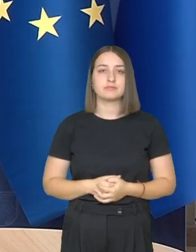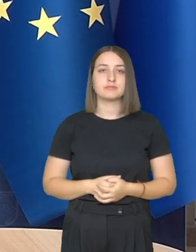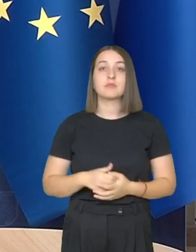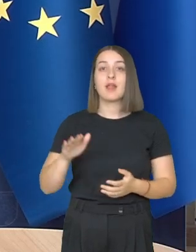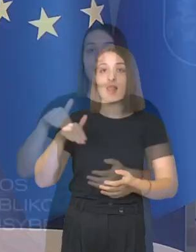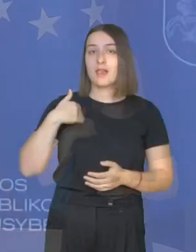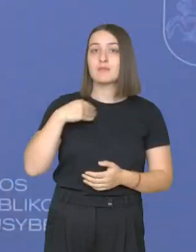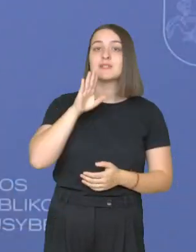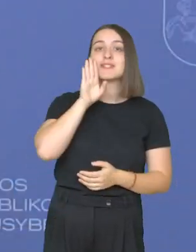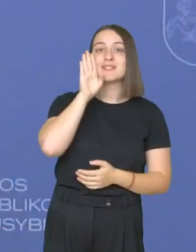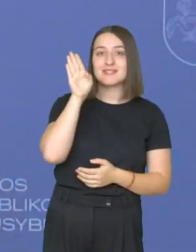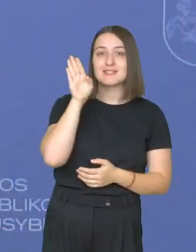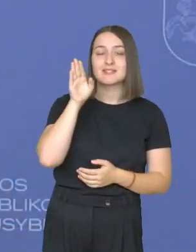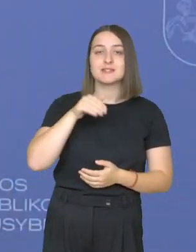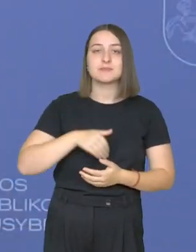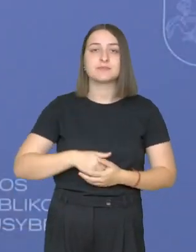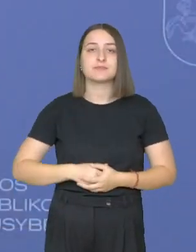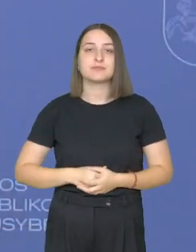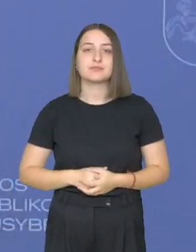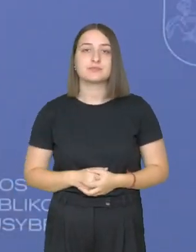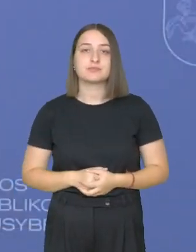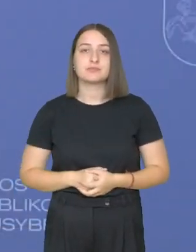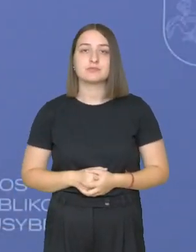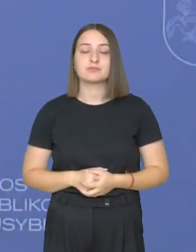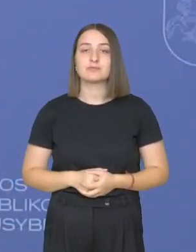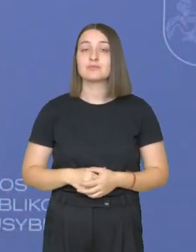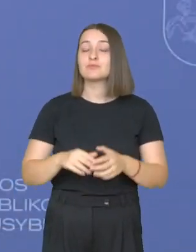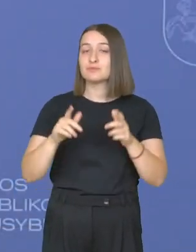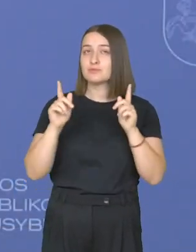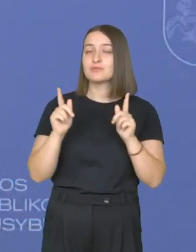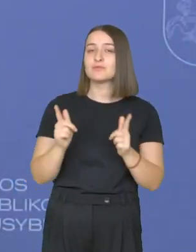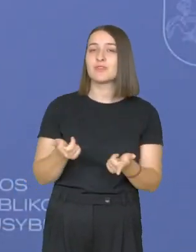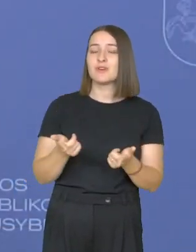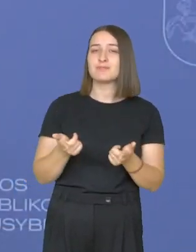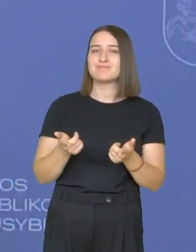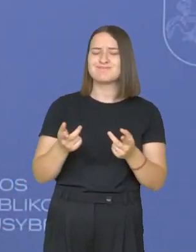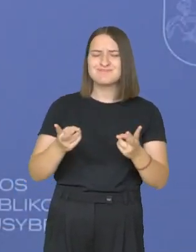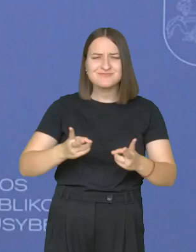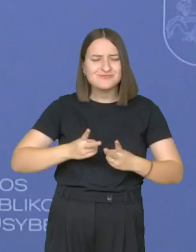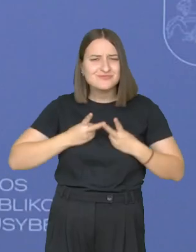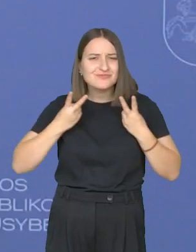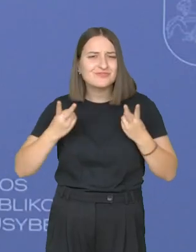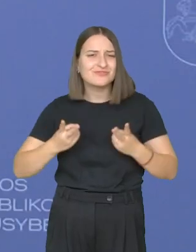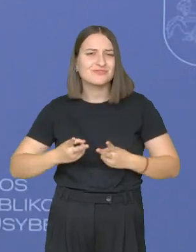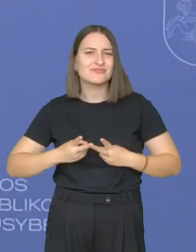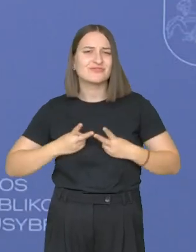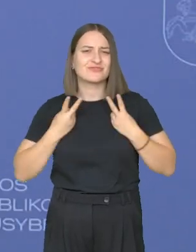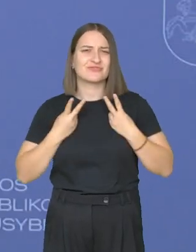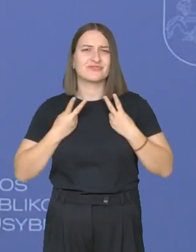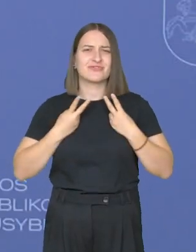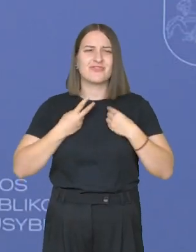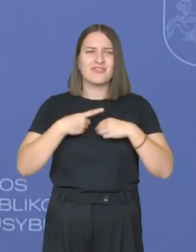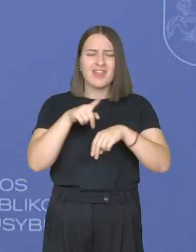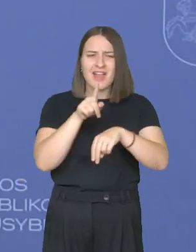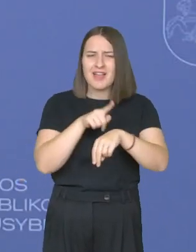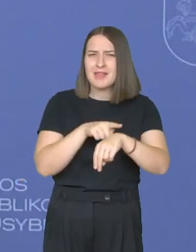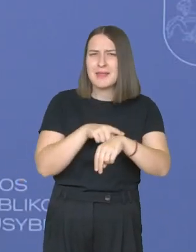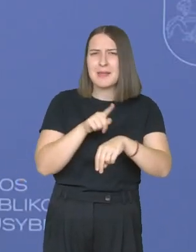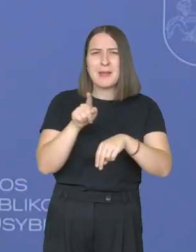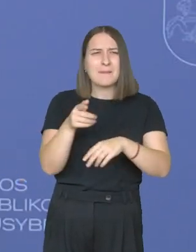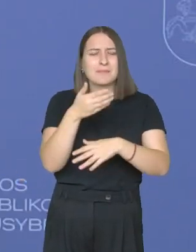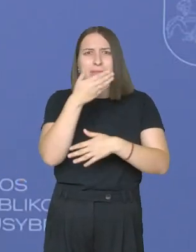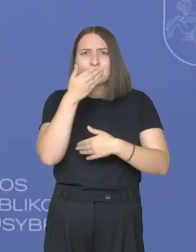labą rytą iš tiesų nuostabu kad pavyko per pakankamai trumpą laiką